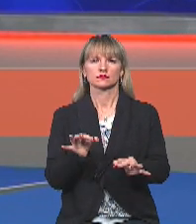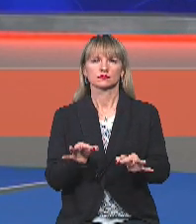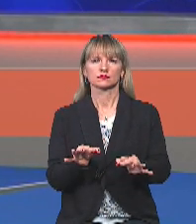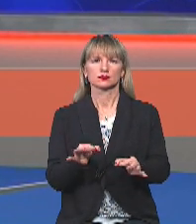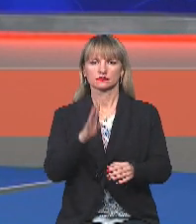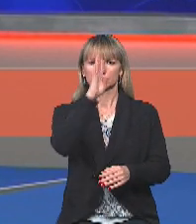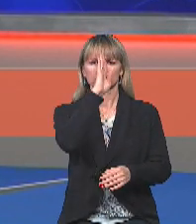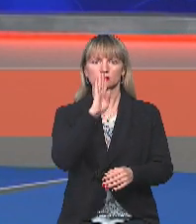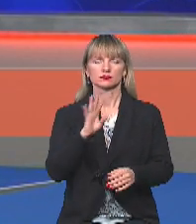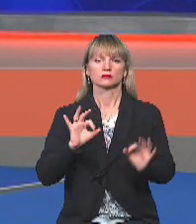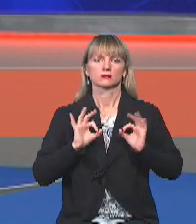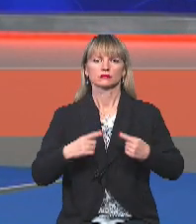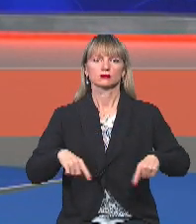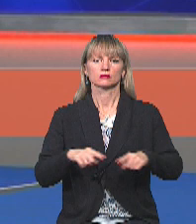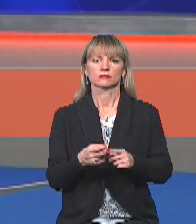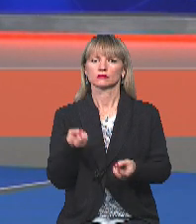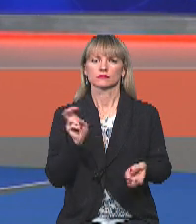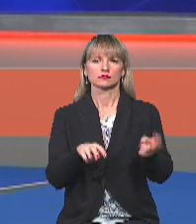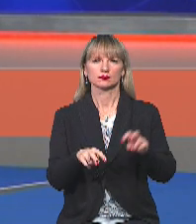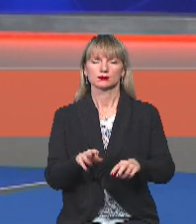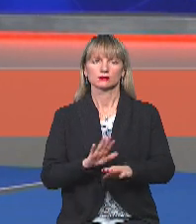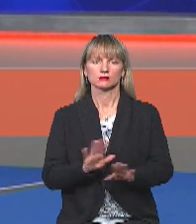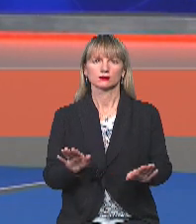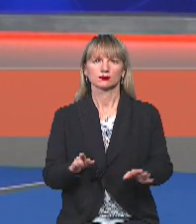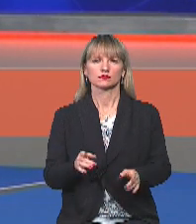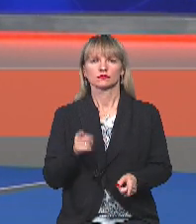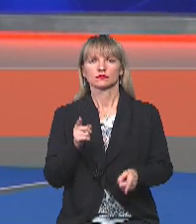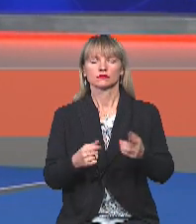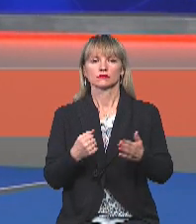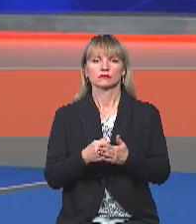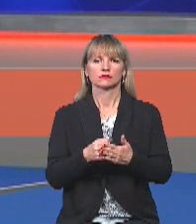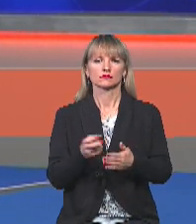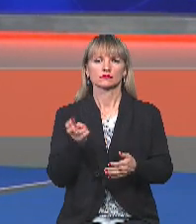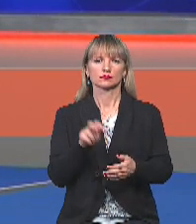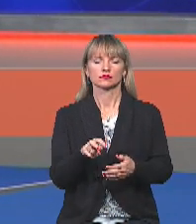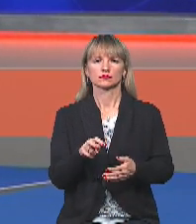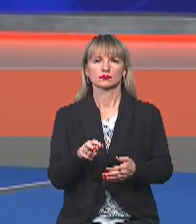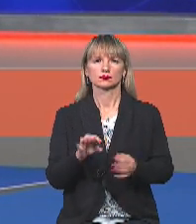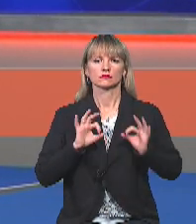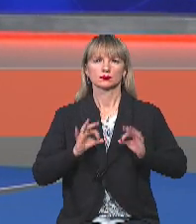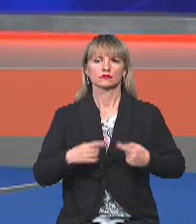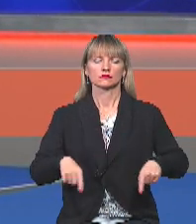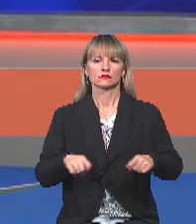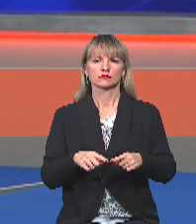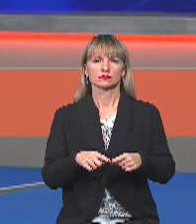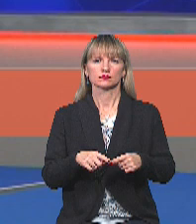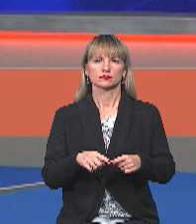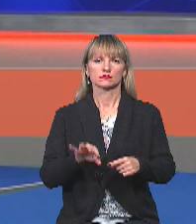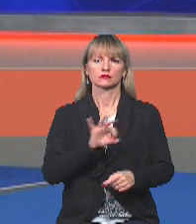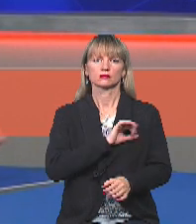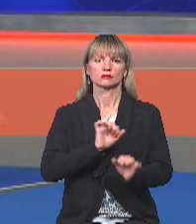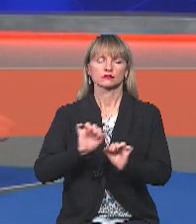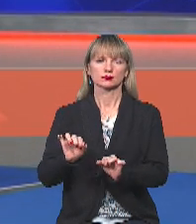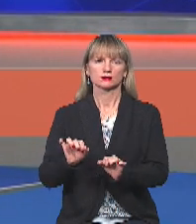чотири місяці, прокурор не з'являвся. Інколи до того приходили прокурор,